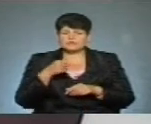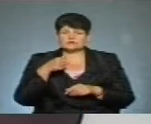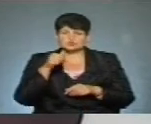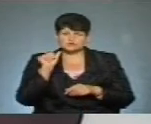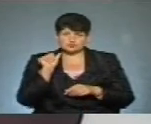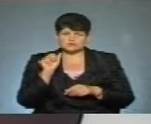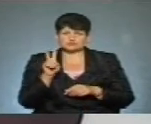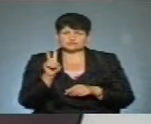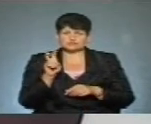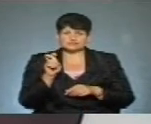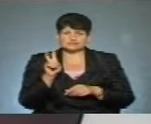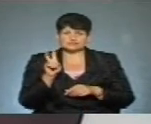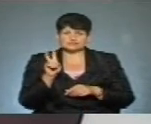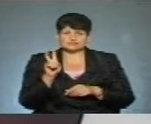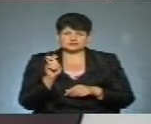вчора